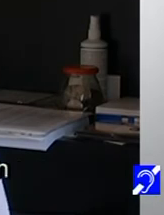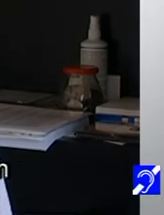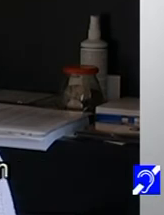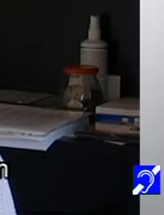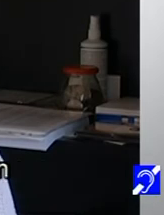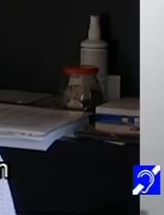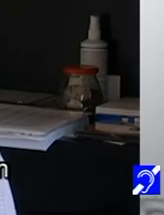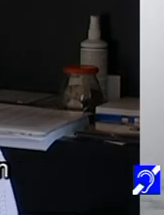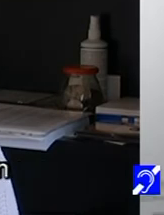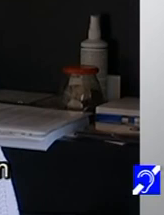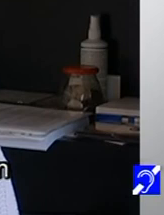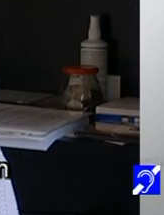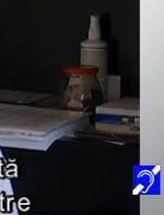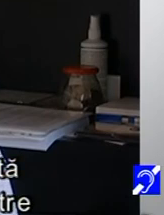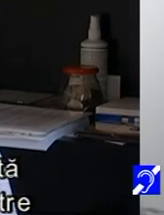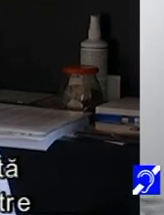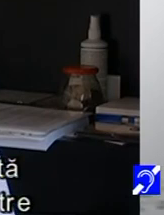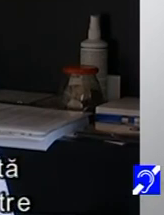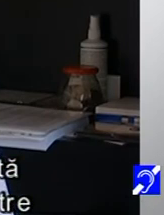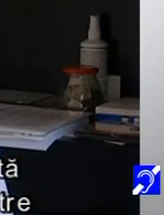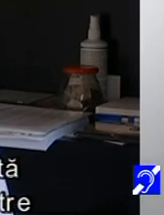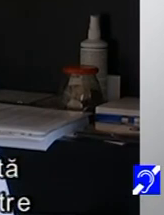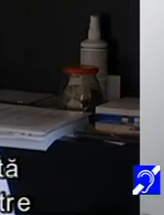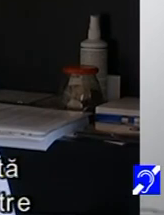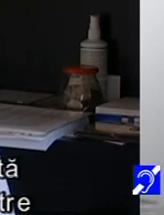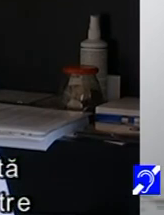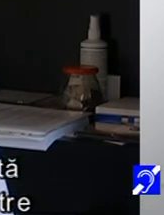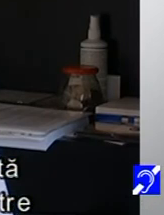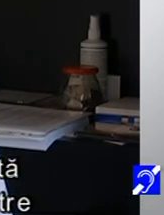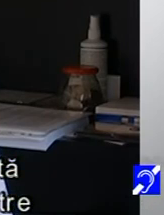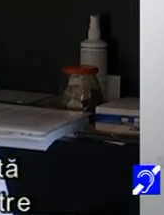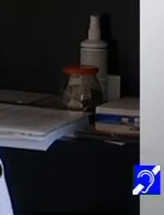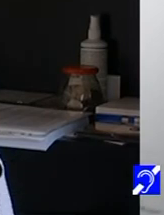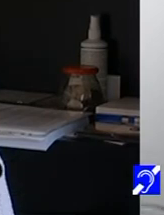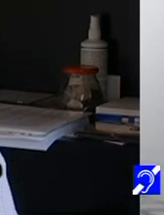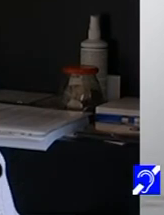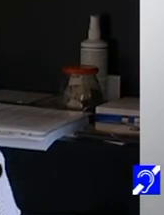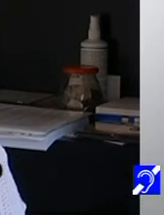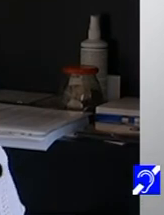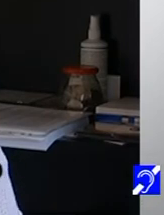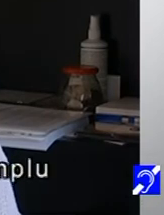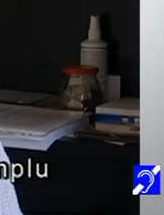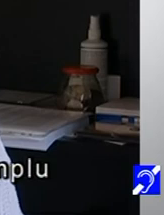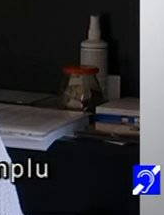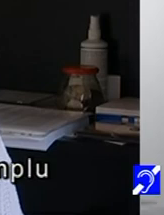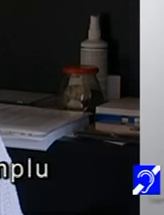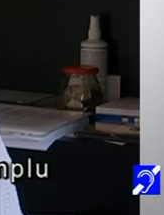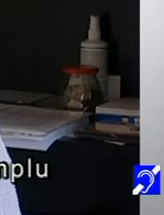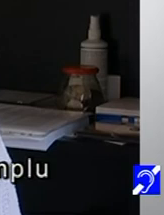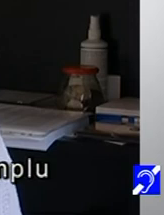zu gehen. Und vor allem deswegen, weil wir auch zwischenzeit unser Angebot vervielfältigt haben. Das heißt, wir haben auch noch